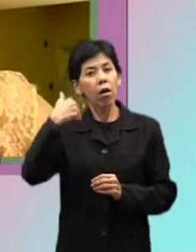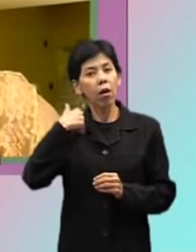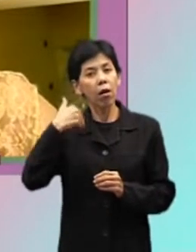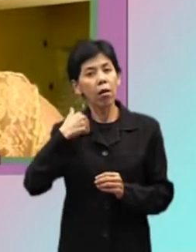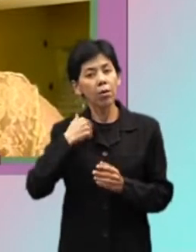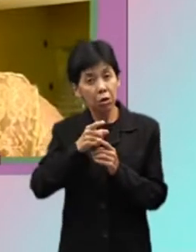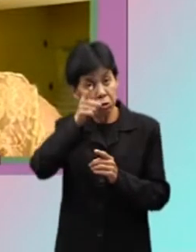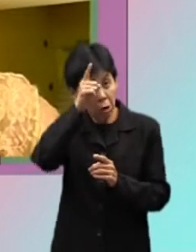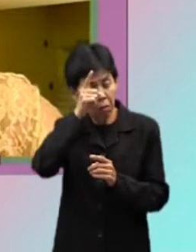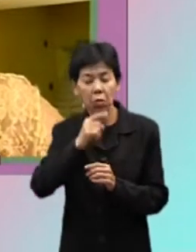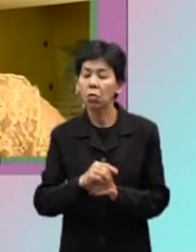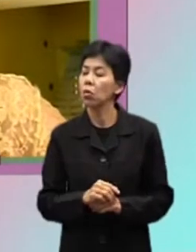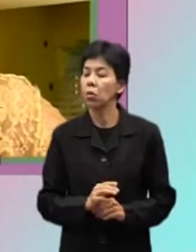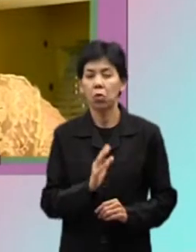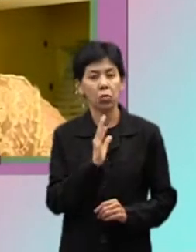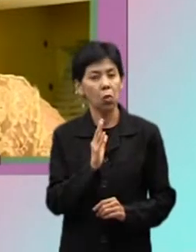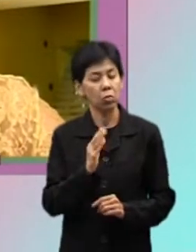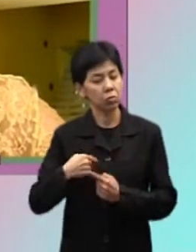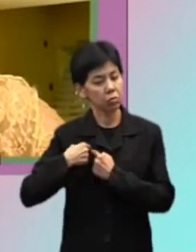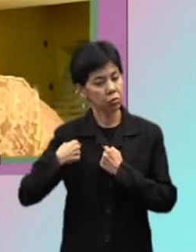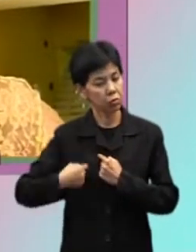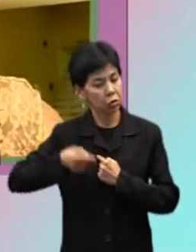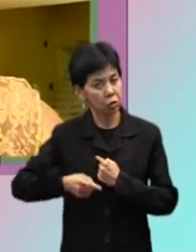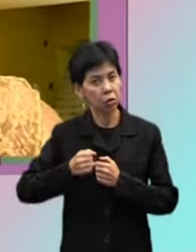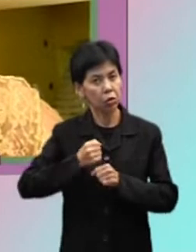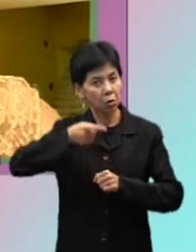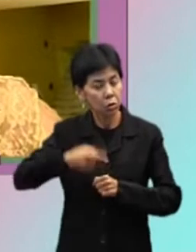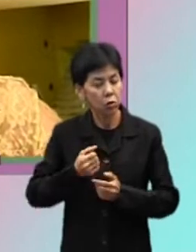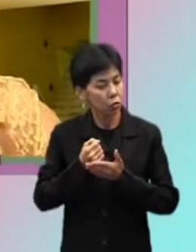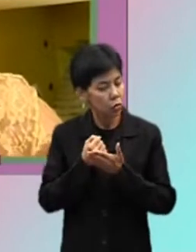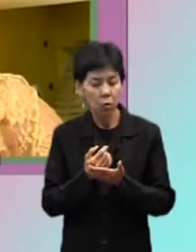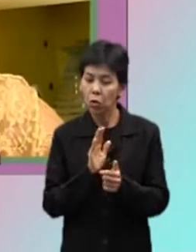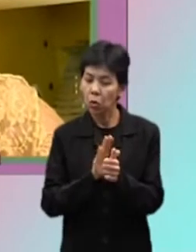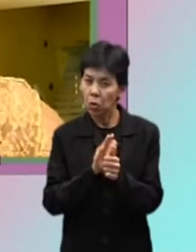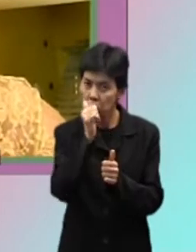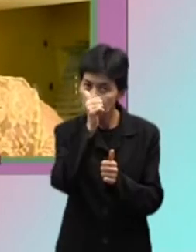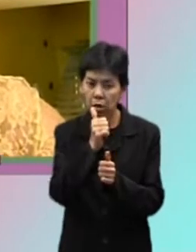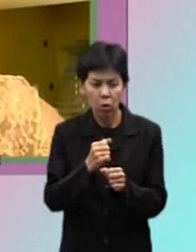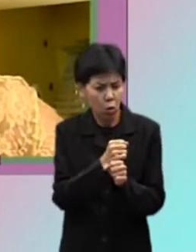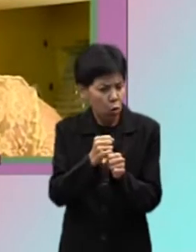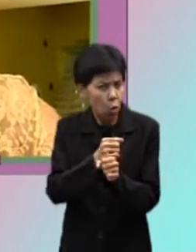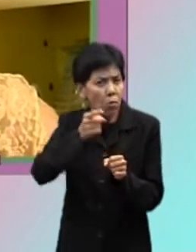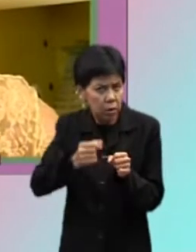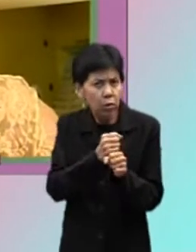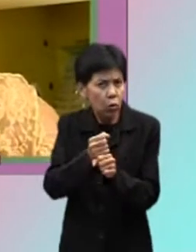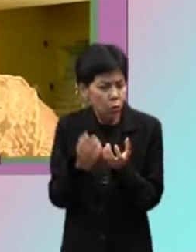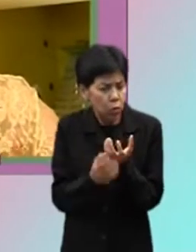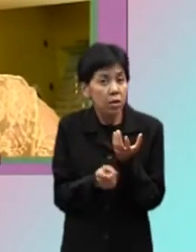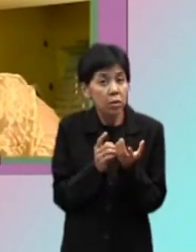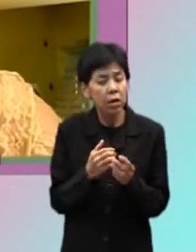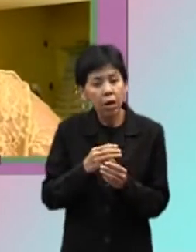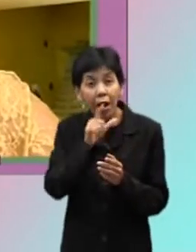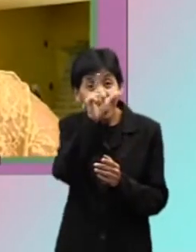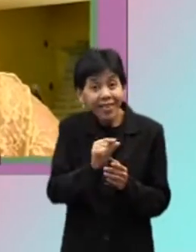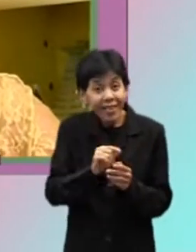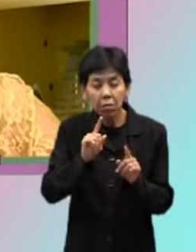คนเยอรมันมีความซื่อสัตย์กับผู้บริโภคมีความซื่อสัตย์กับลูกค้ามากเพราะเขาใช้นมจริงๆต้มแต่ในขณะที่เราเรียนที่อิ